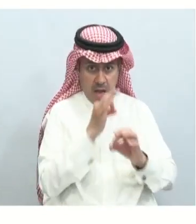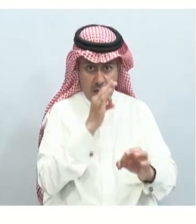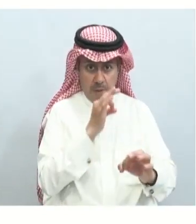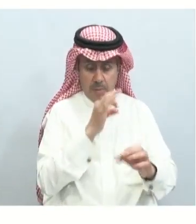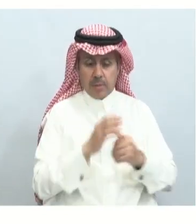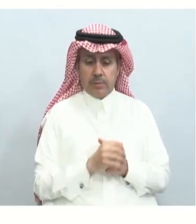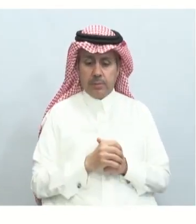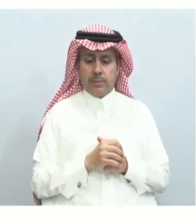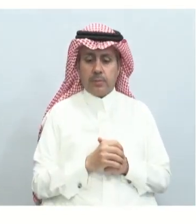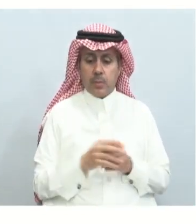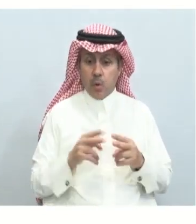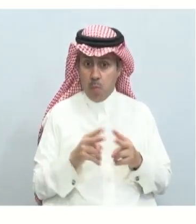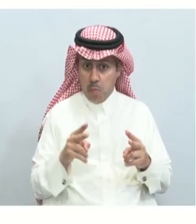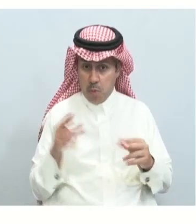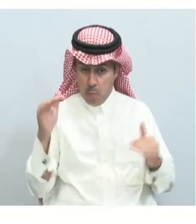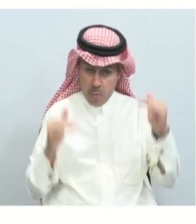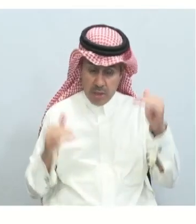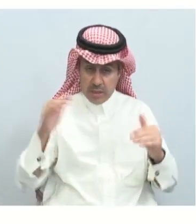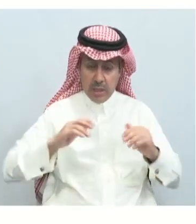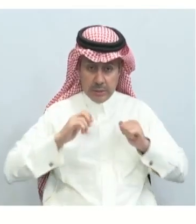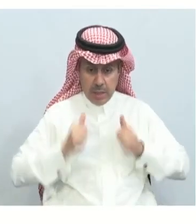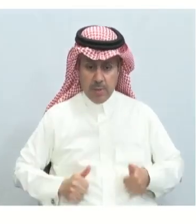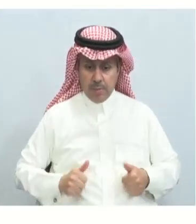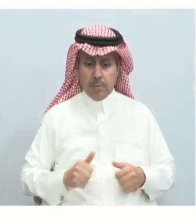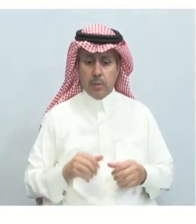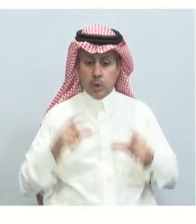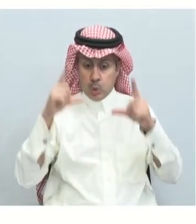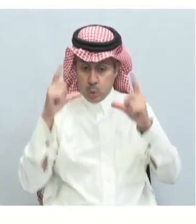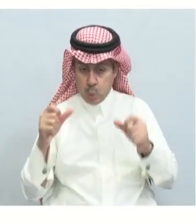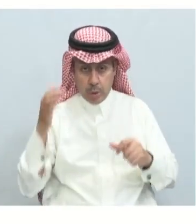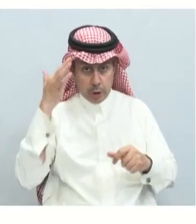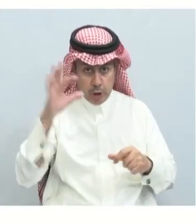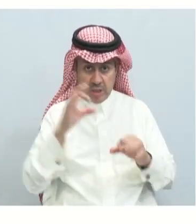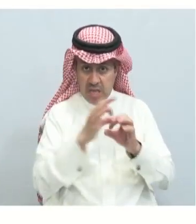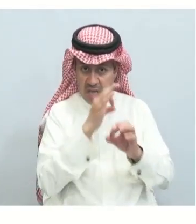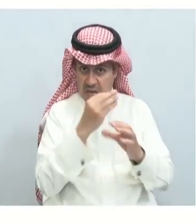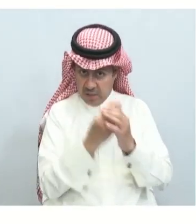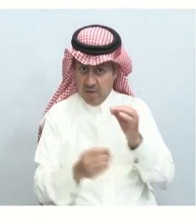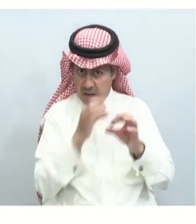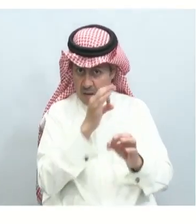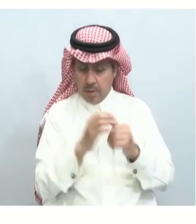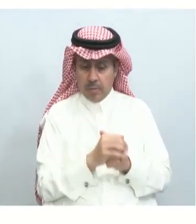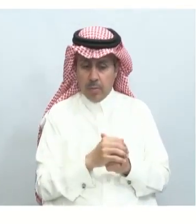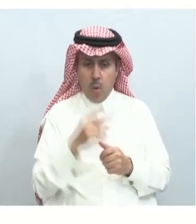الانابيب ان يميز الطالب او الطالبه بين الصور الجائزه لاطفال الانابيب